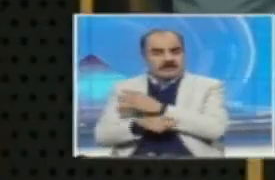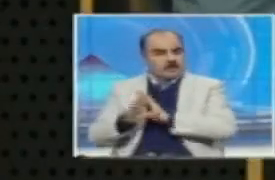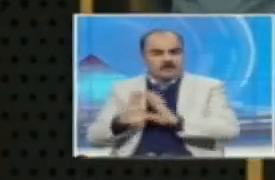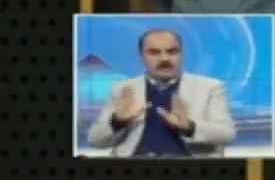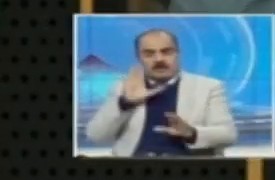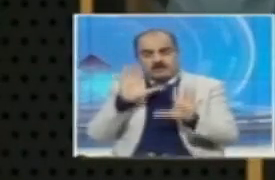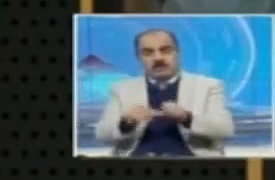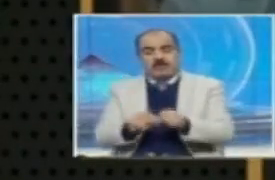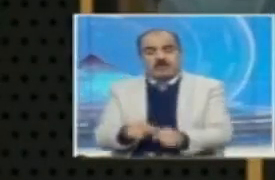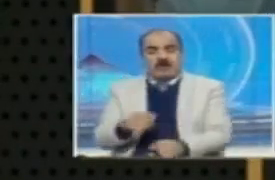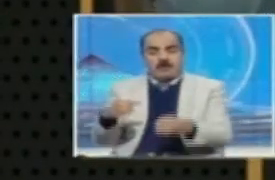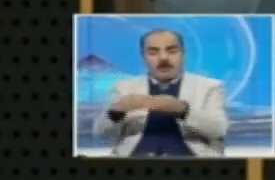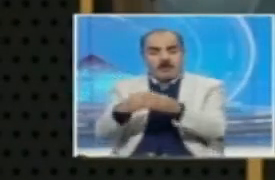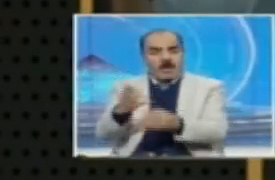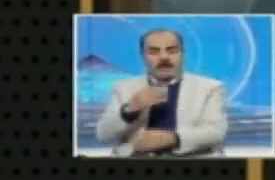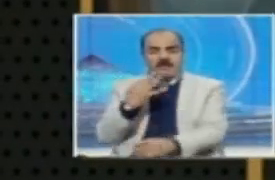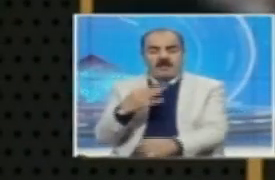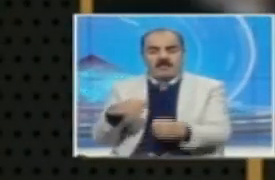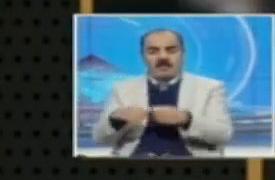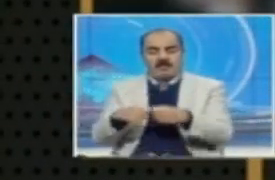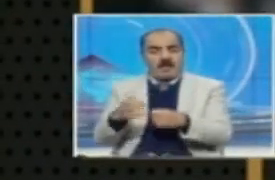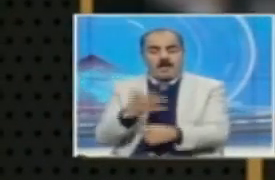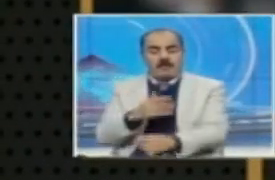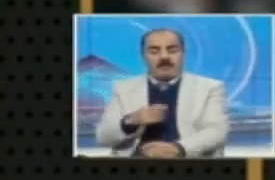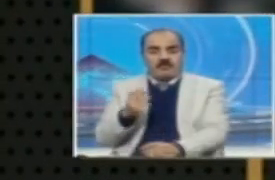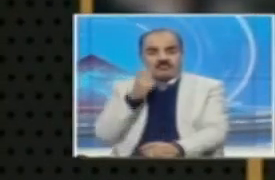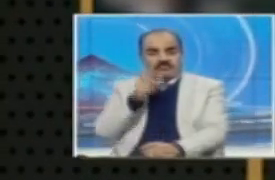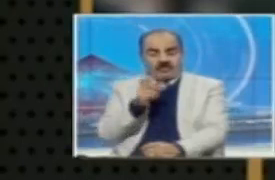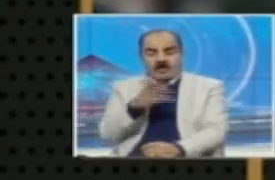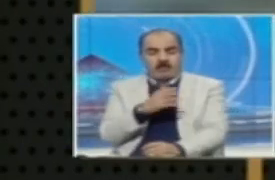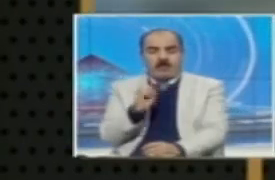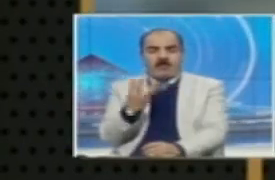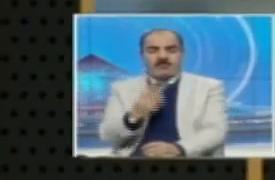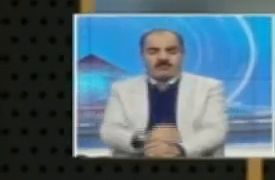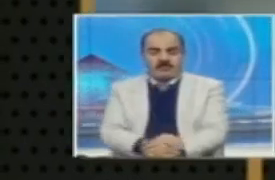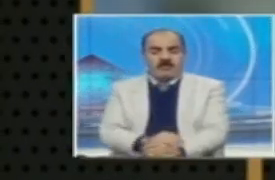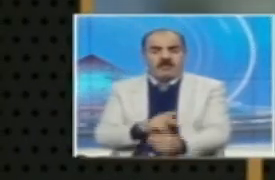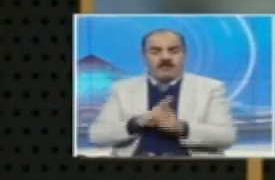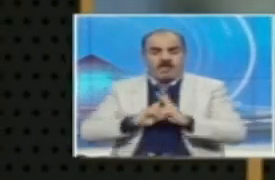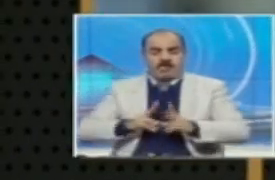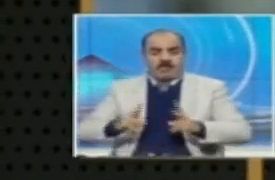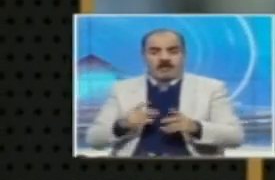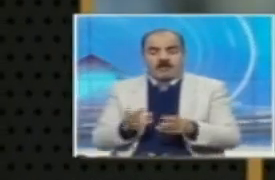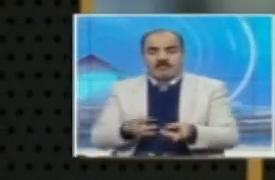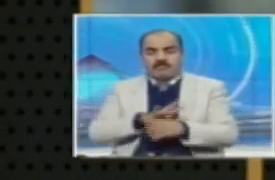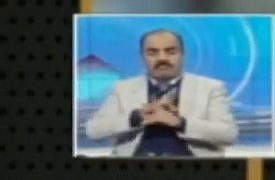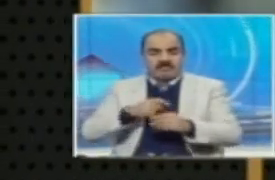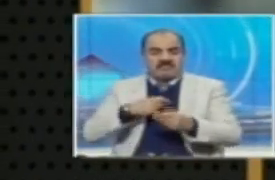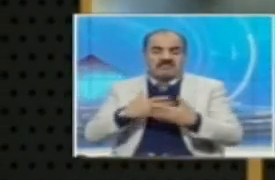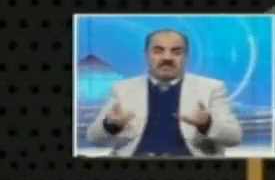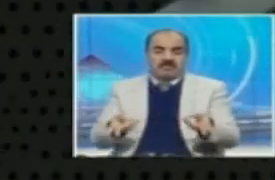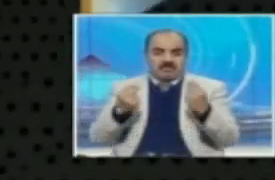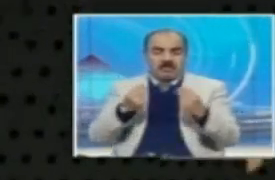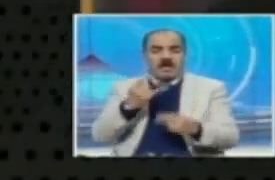ضبط 3 تشكيلات عصابية ضمت 14 متهما قاموا بارتكاب 10 حوادث سرقة